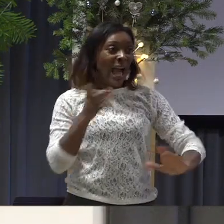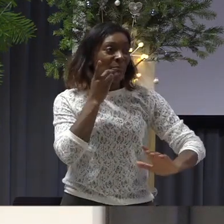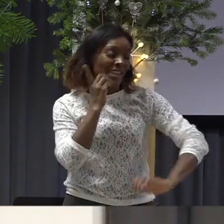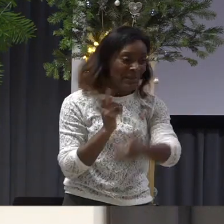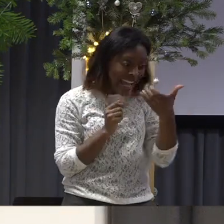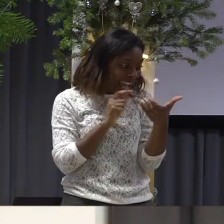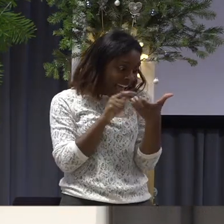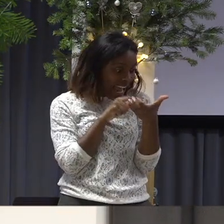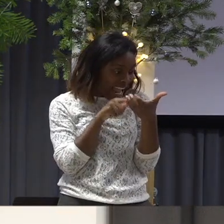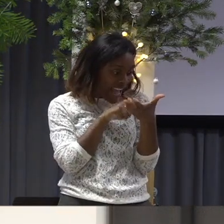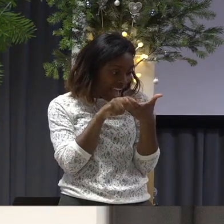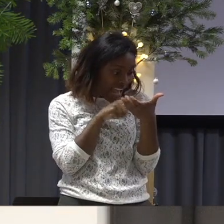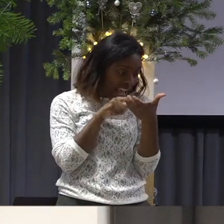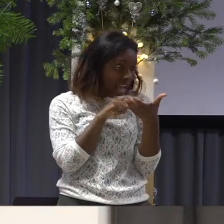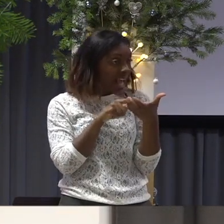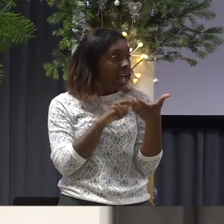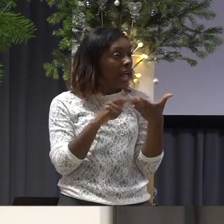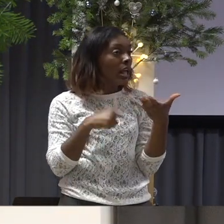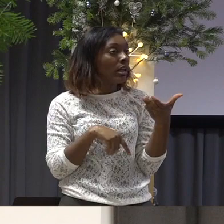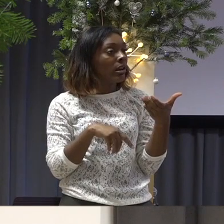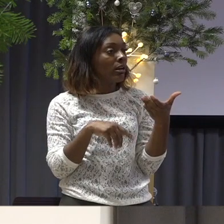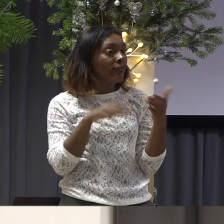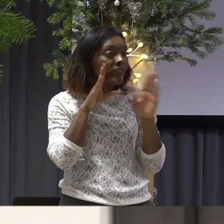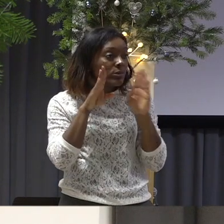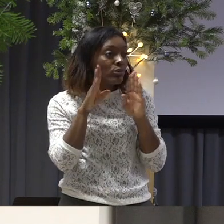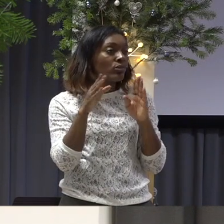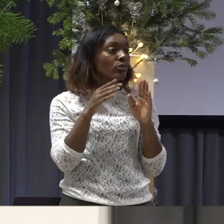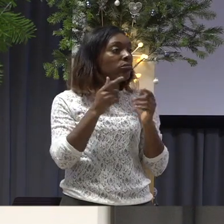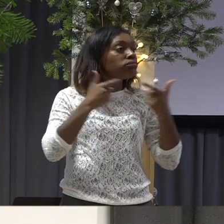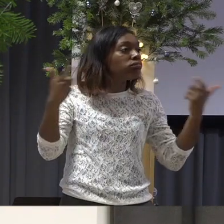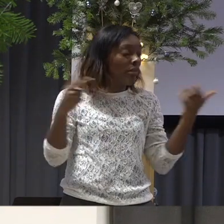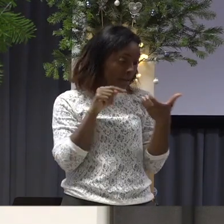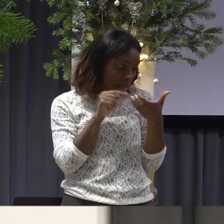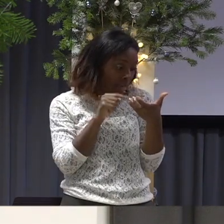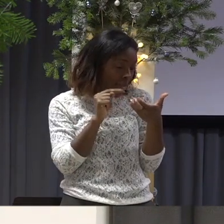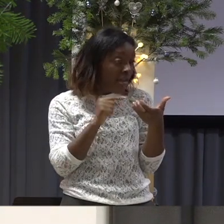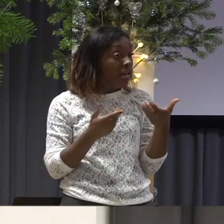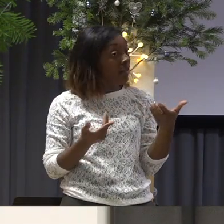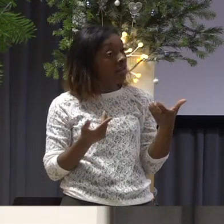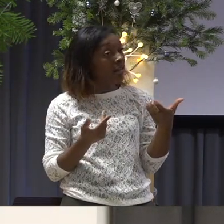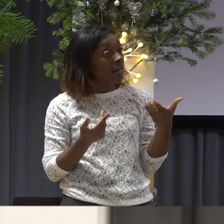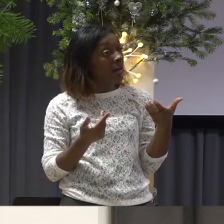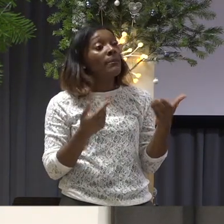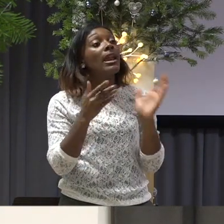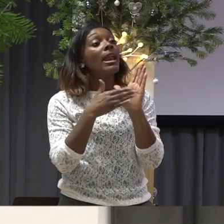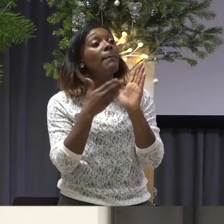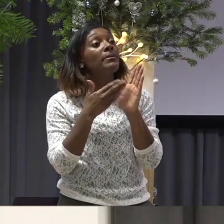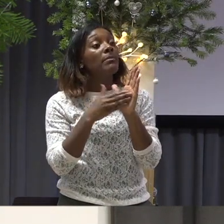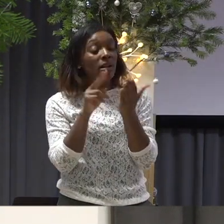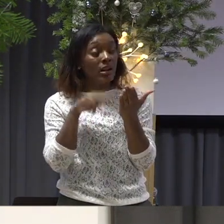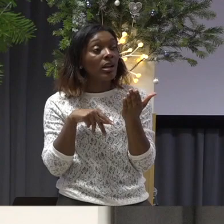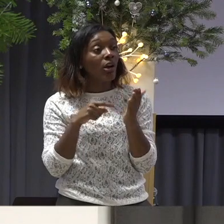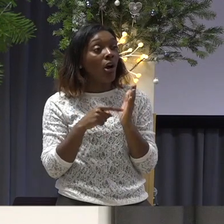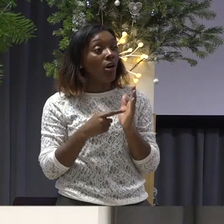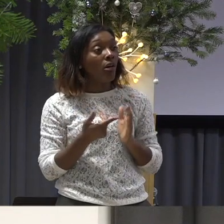Alors, comprenez-moi bien, je suis sur les réseaux sociaux, mais je ne suis pas sur les réseaux sociaux